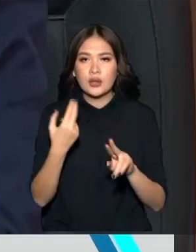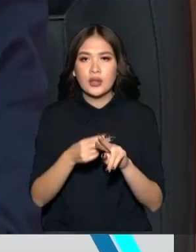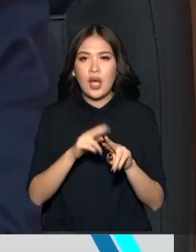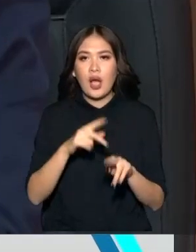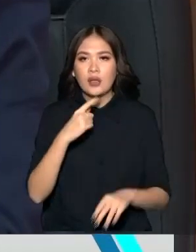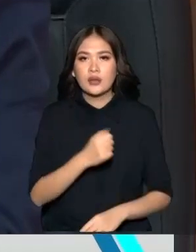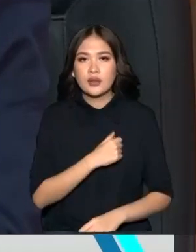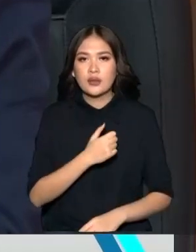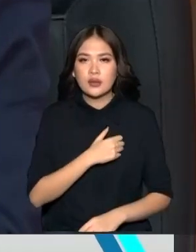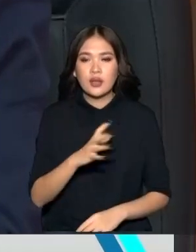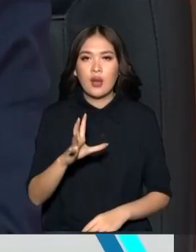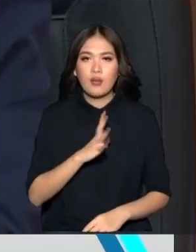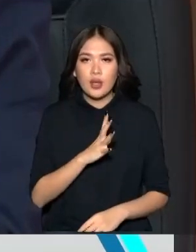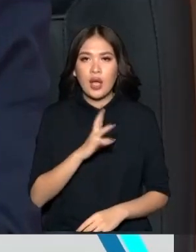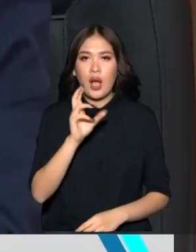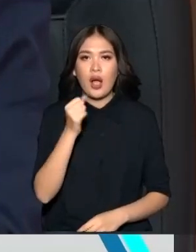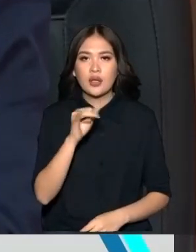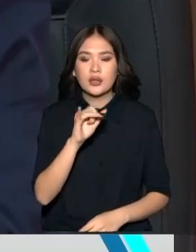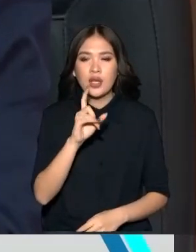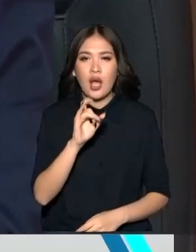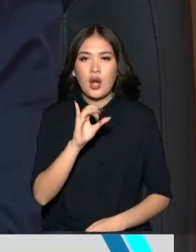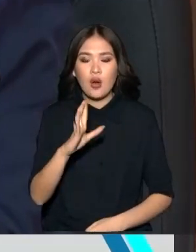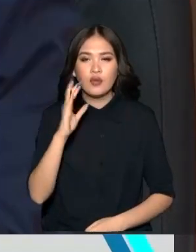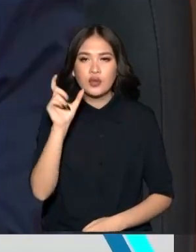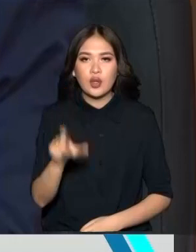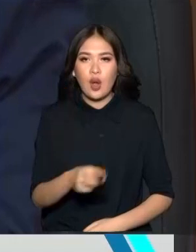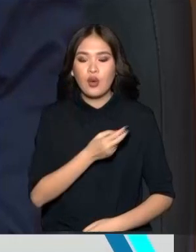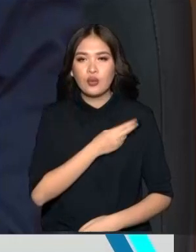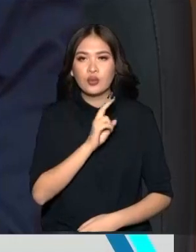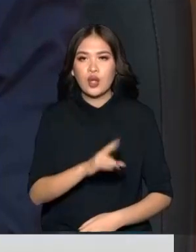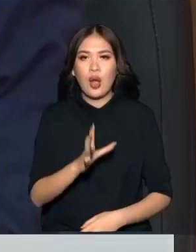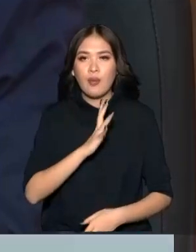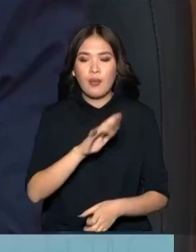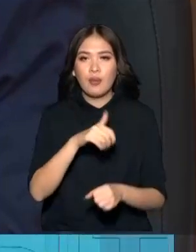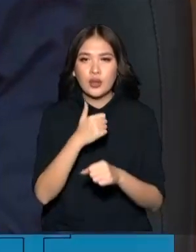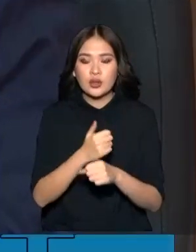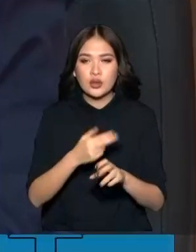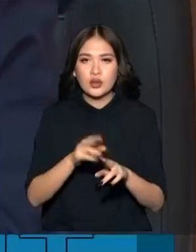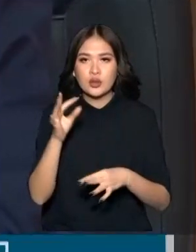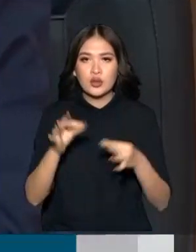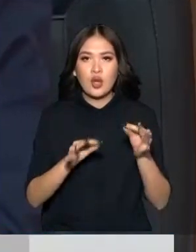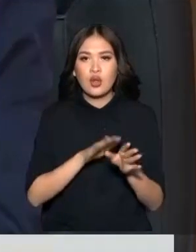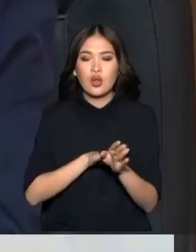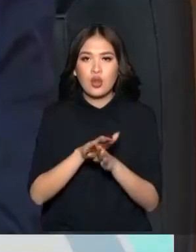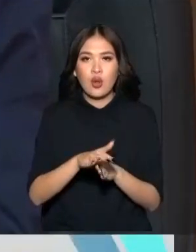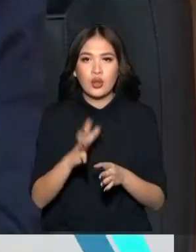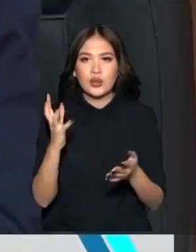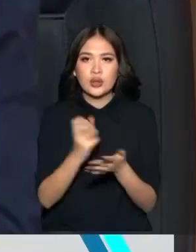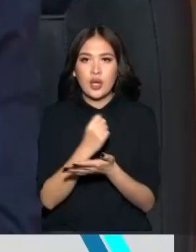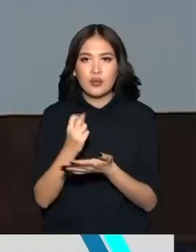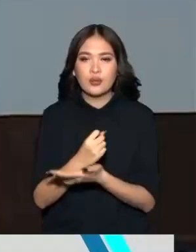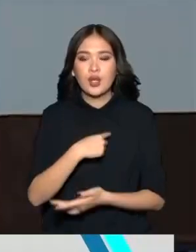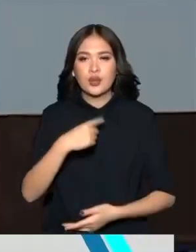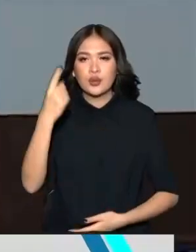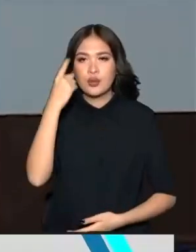әскери сарбаз Қайсаровтың өліміне алып келген жасалған әрекетіңіз бас сот талқылауында толығымен өз дәлелін тапты деп сот